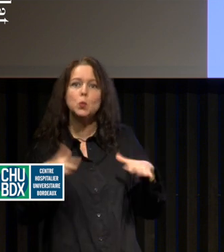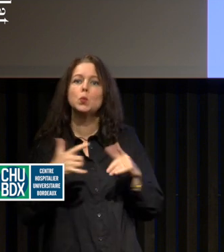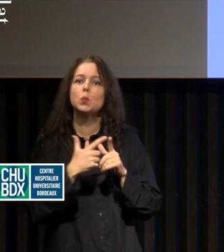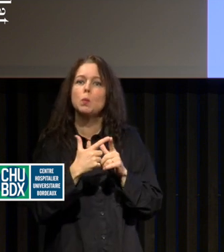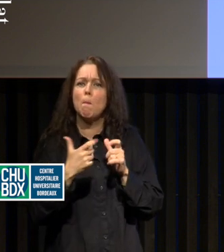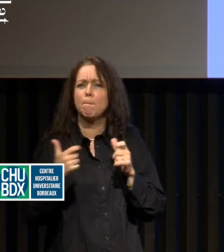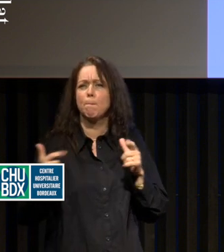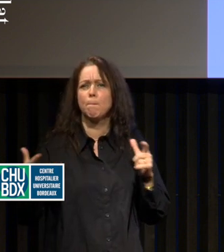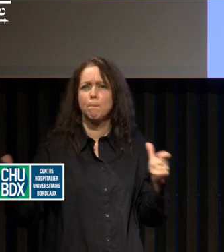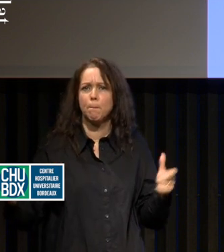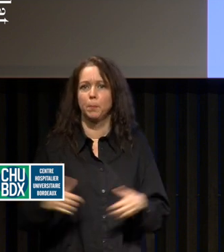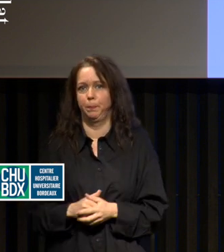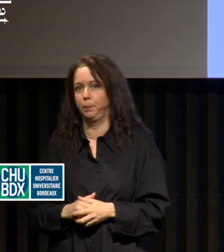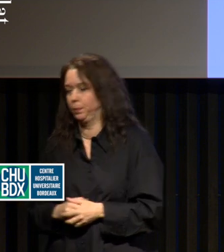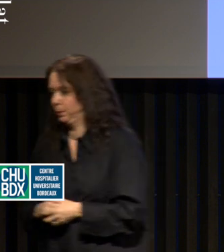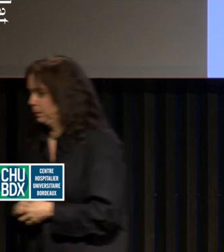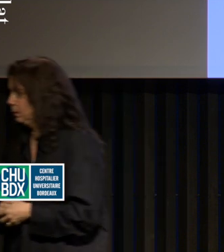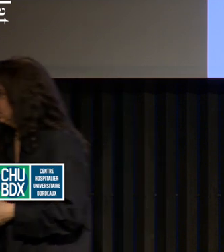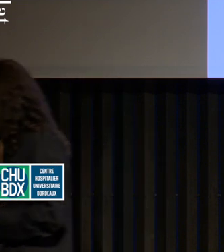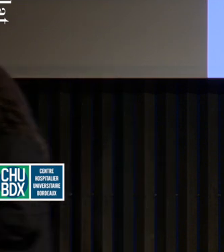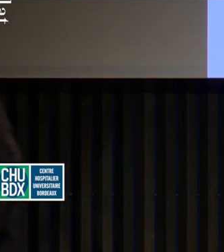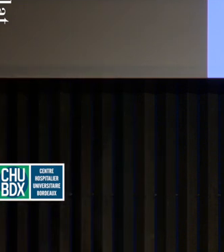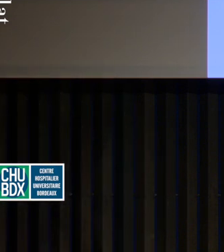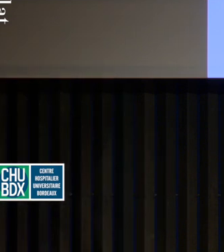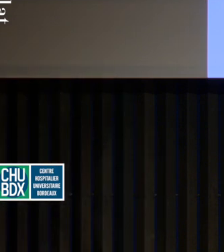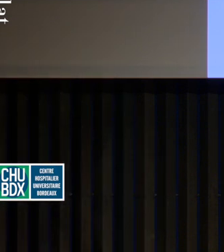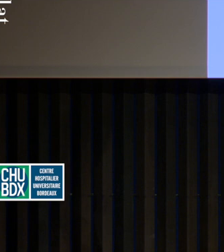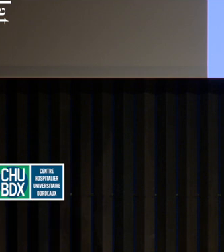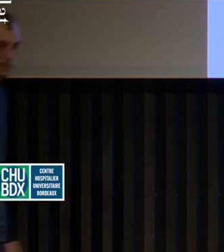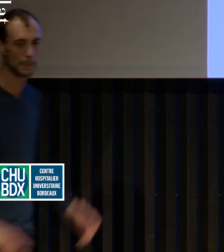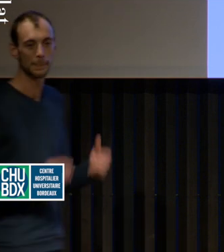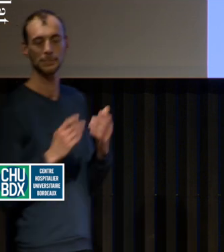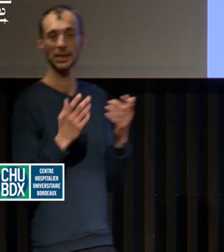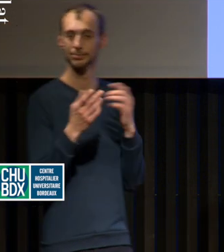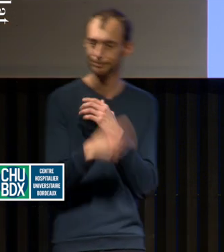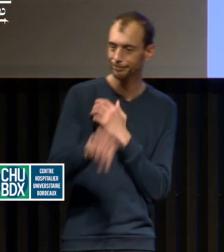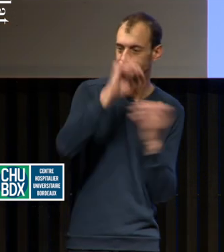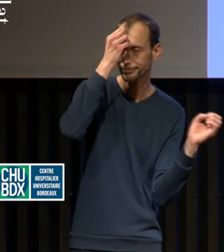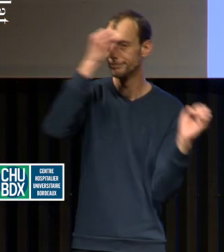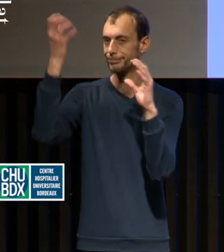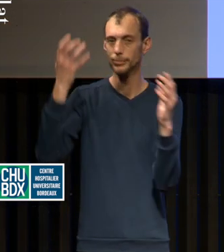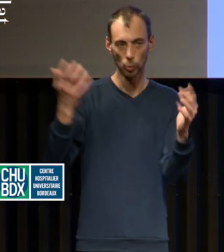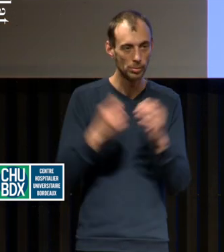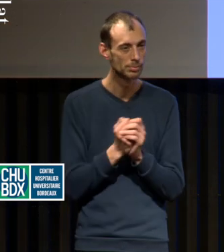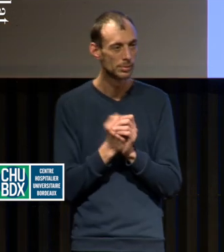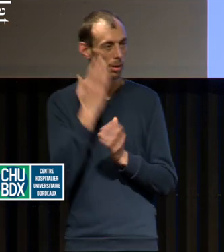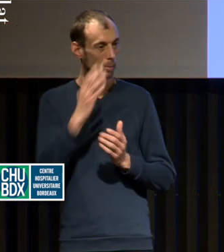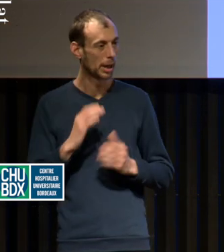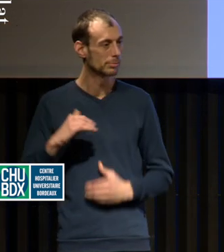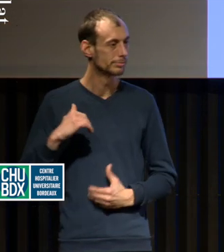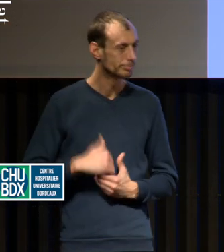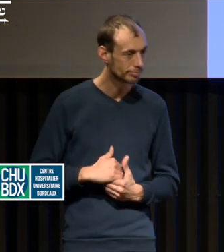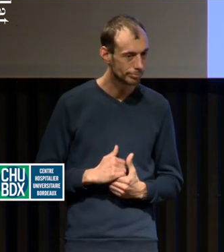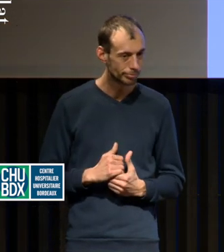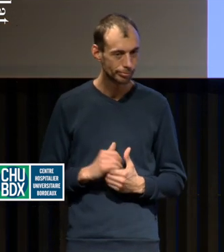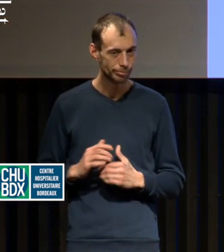microbiote intestinal. Et l'idée que l'on se fait, c'est que plus on va avoir de diversité dans notre tube, dans notre